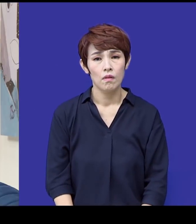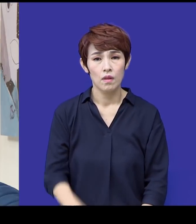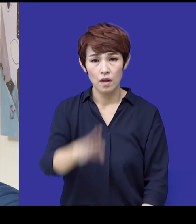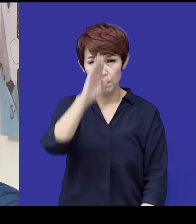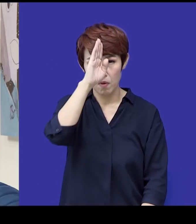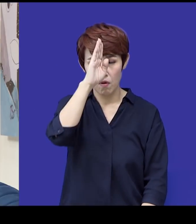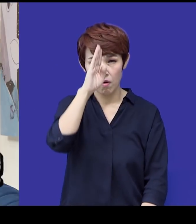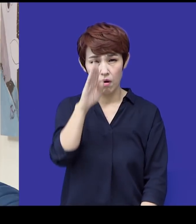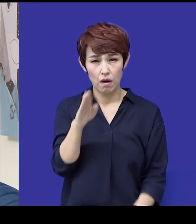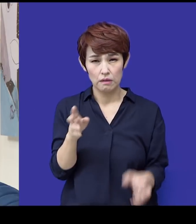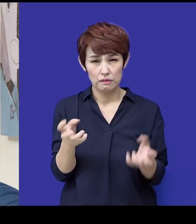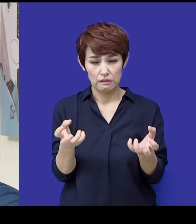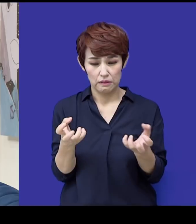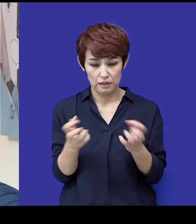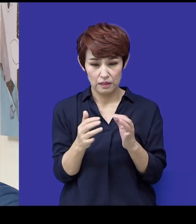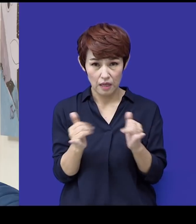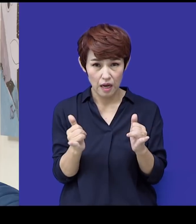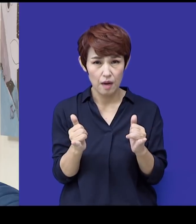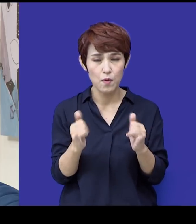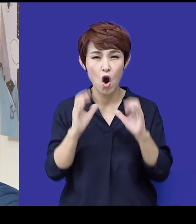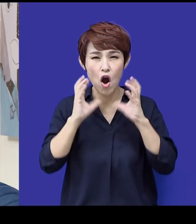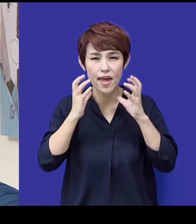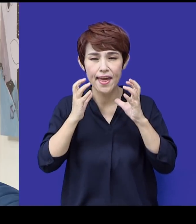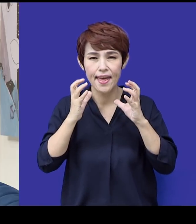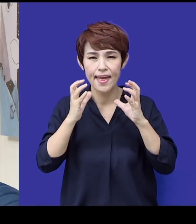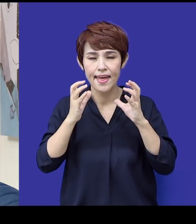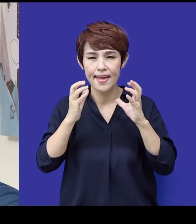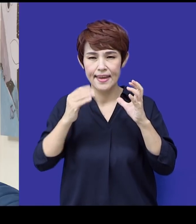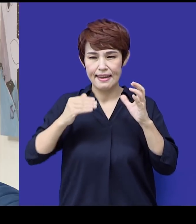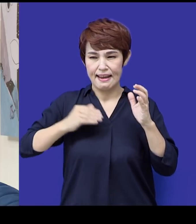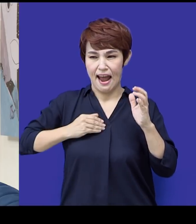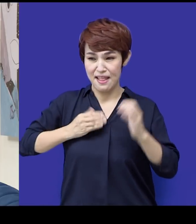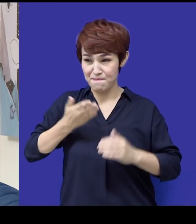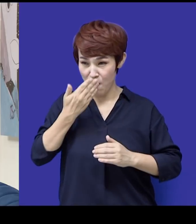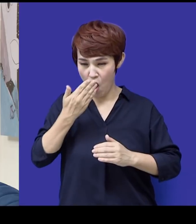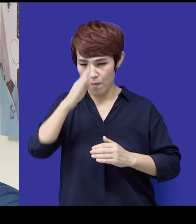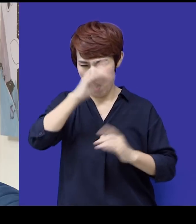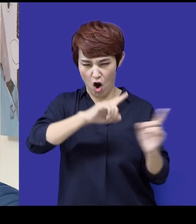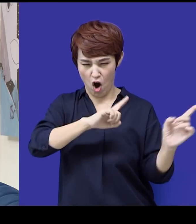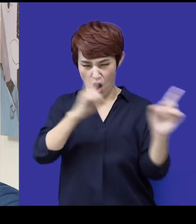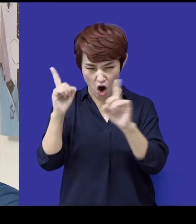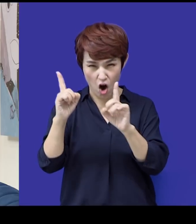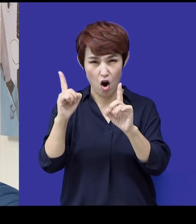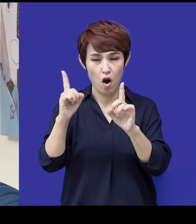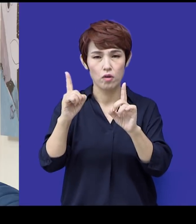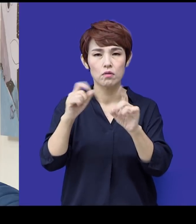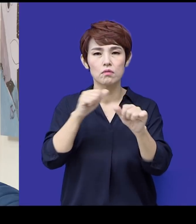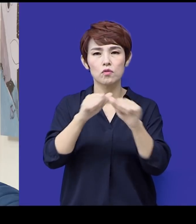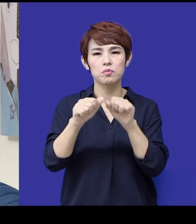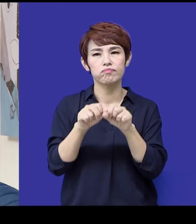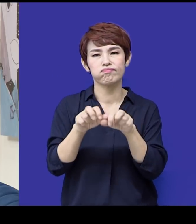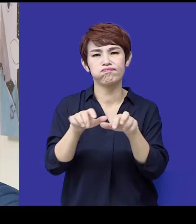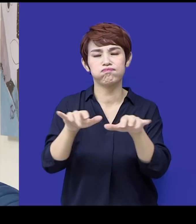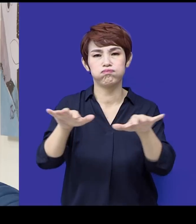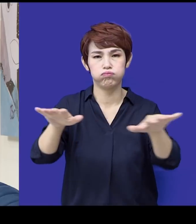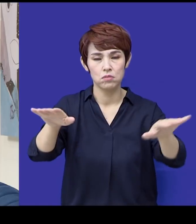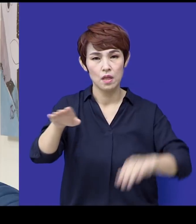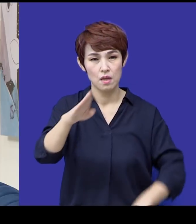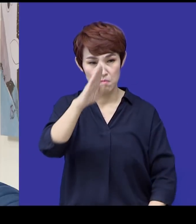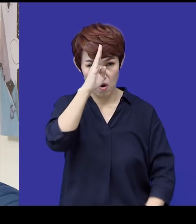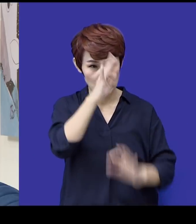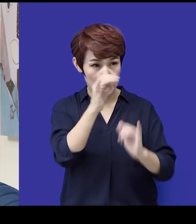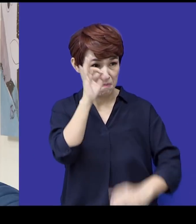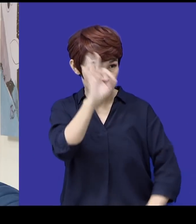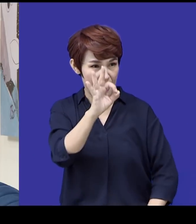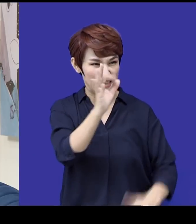나환자들이 어린애 간을 먹으면은 낫는다고 그런 헛소문을 터뜨려가지고 그래가지고선 나환자